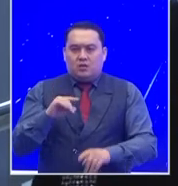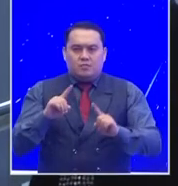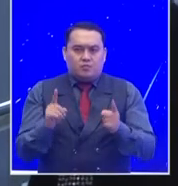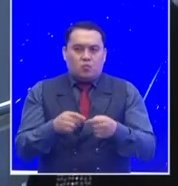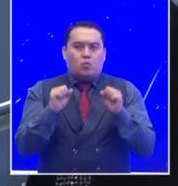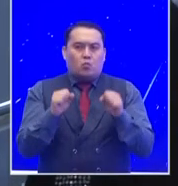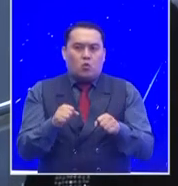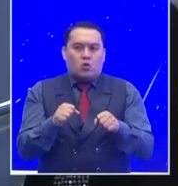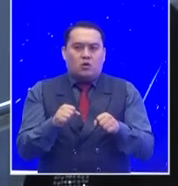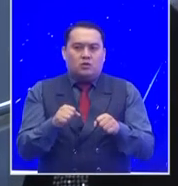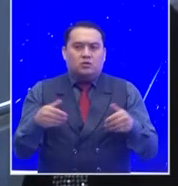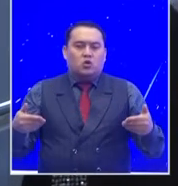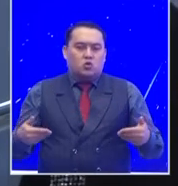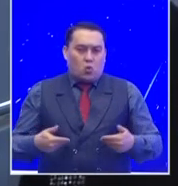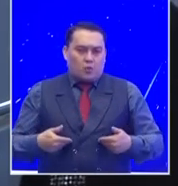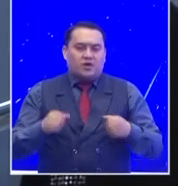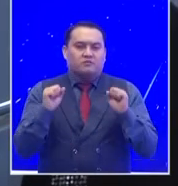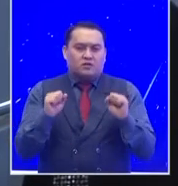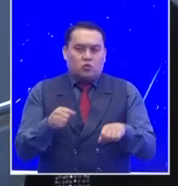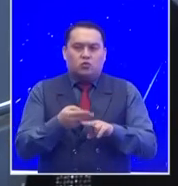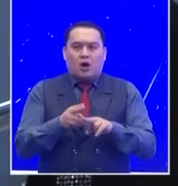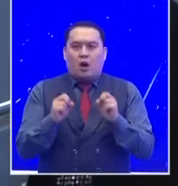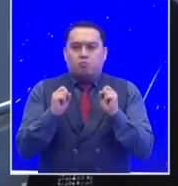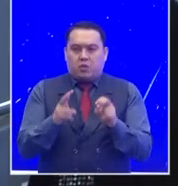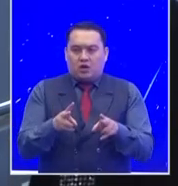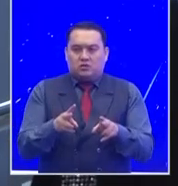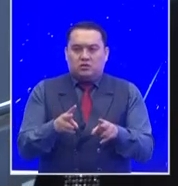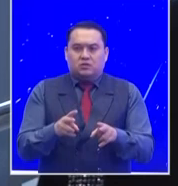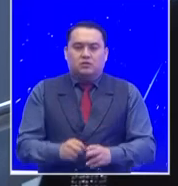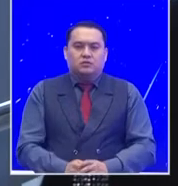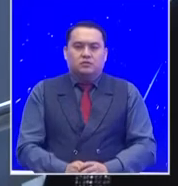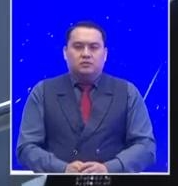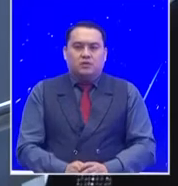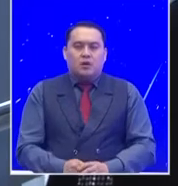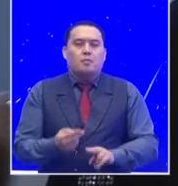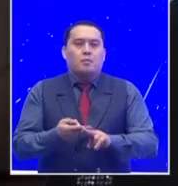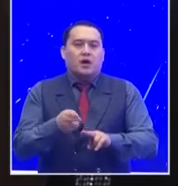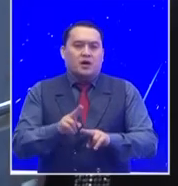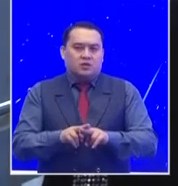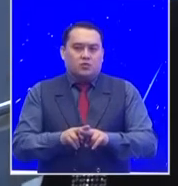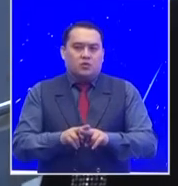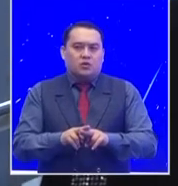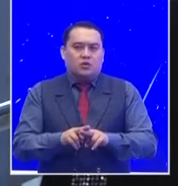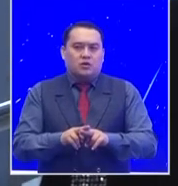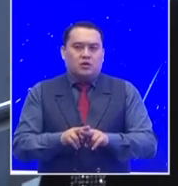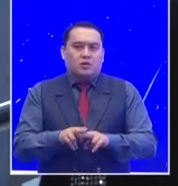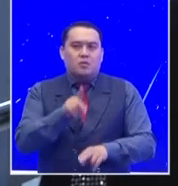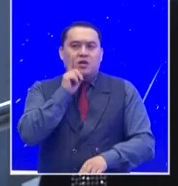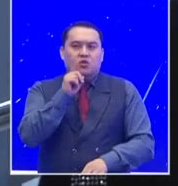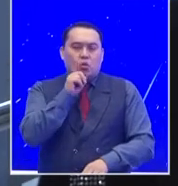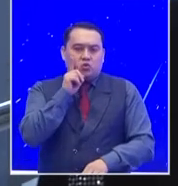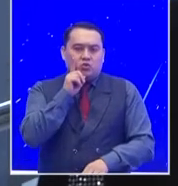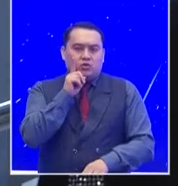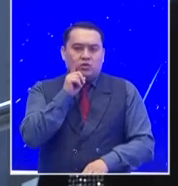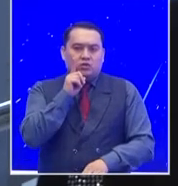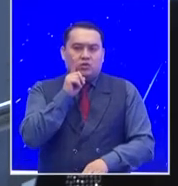может развиться пневмония двухсторонняя. Вот в этом опасность коронавирусной инфекции. Поэтому молодежь в